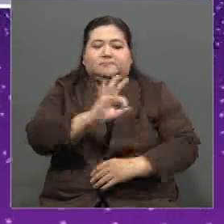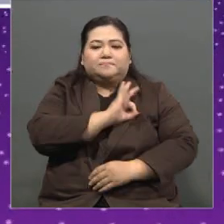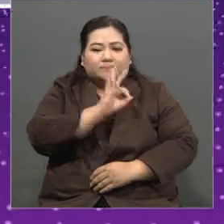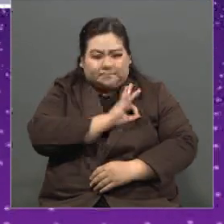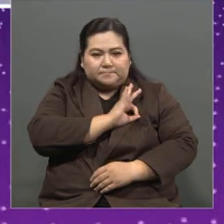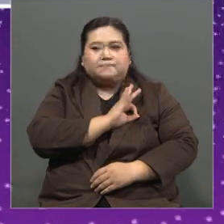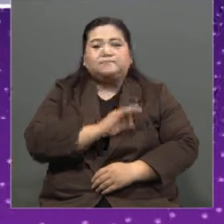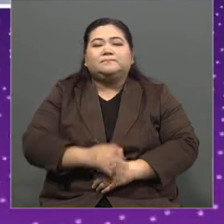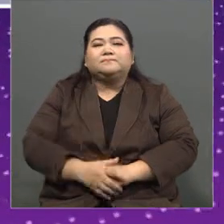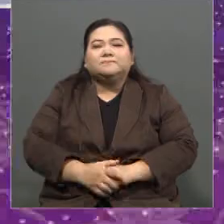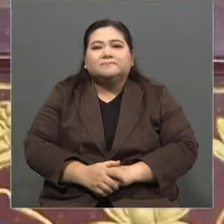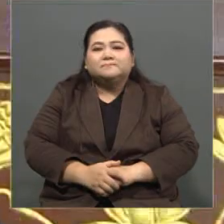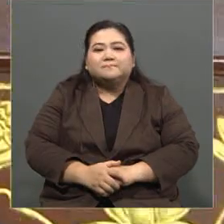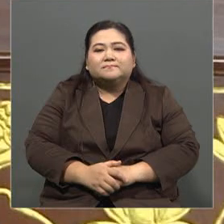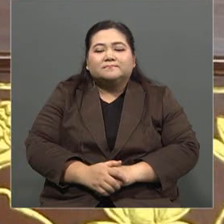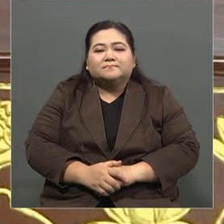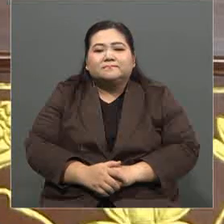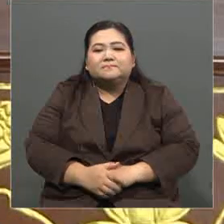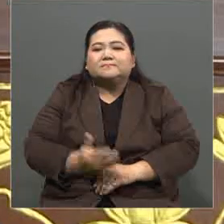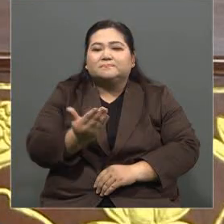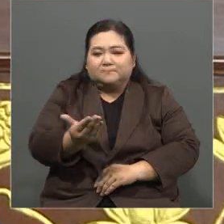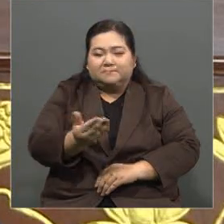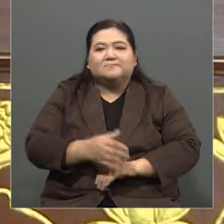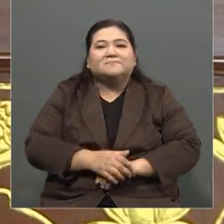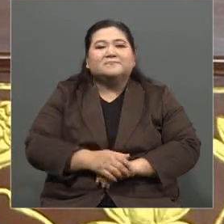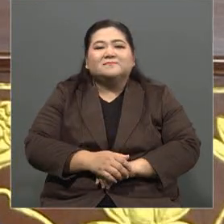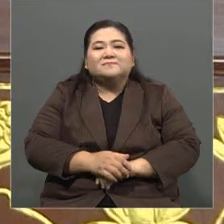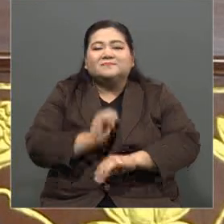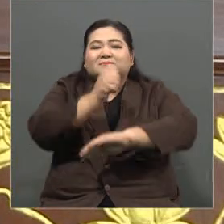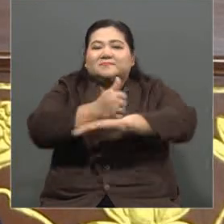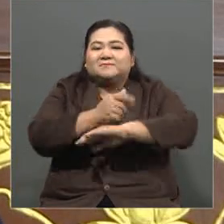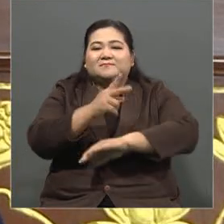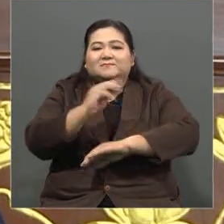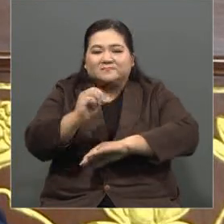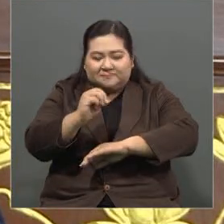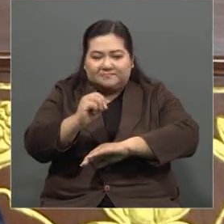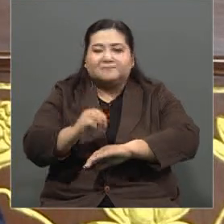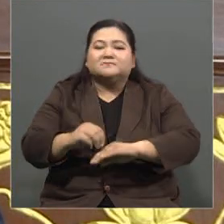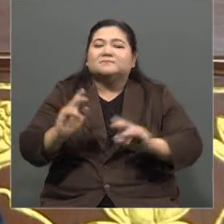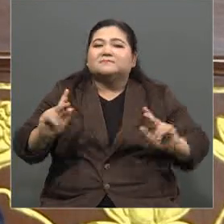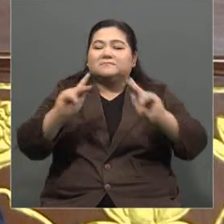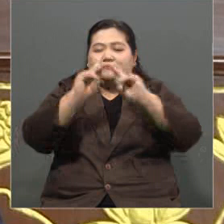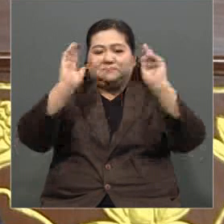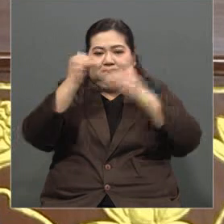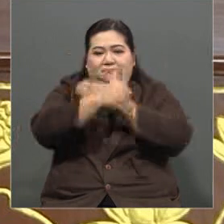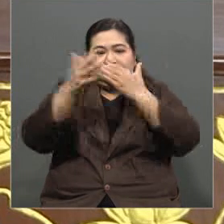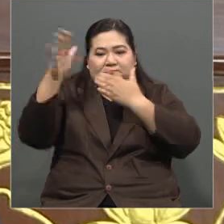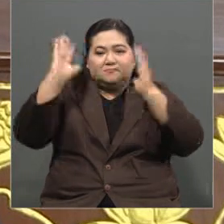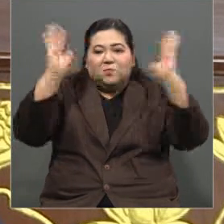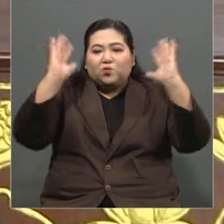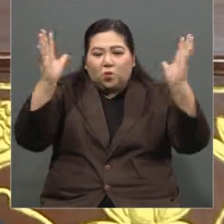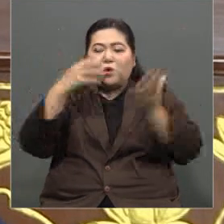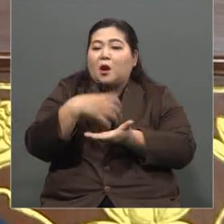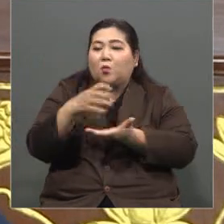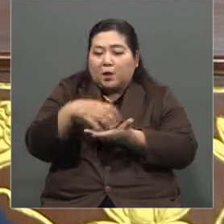ของประเทศไทยครับทางด้านคุณนิกรเดชพลังกูลอธิบดีกรมสารนิเทศและโฆษกกระทรวงการตต่างประเทศเล่าให้ฟังนะครับว่า